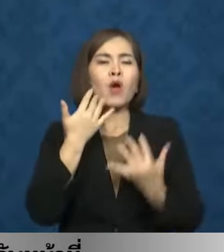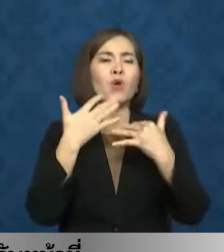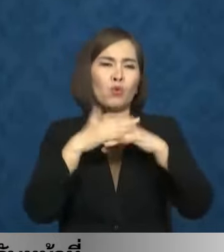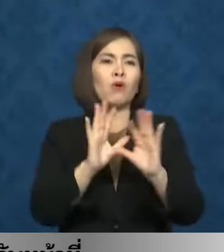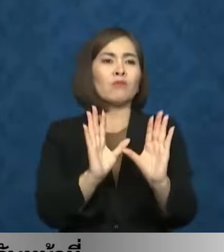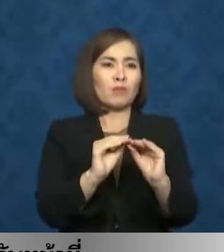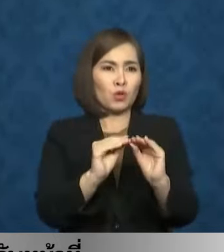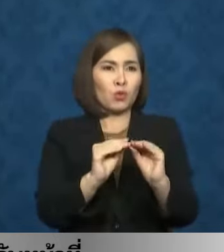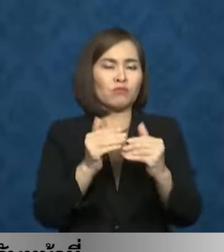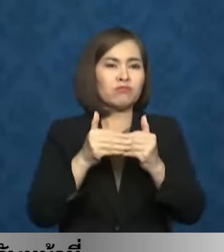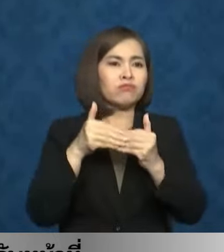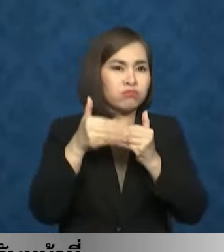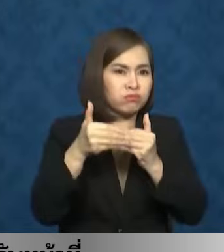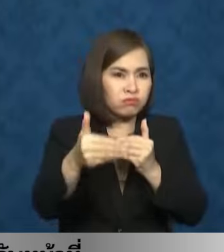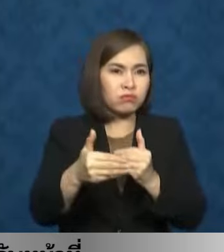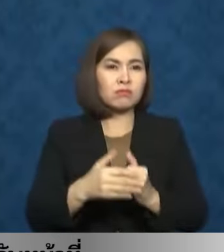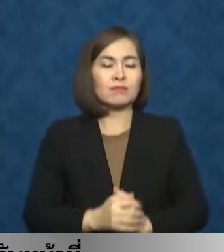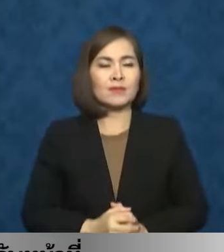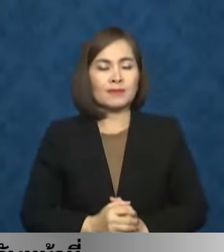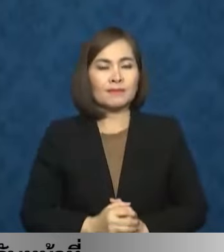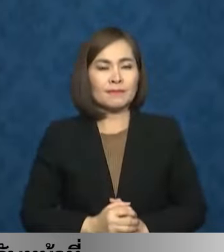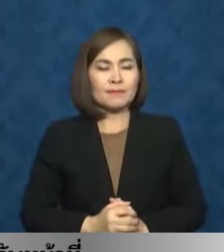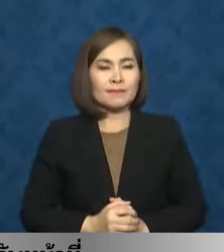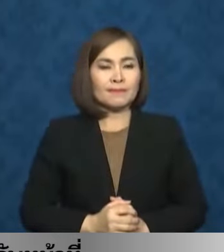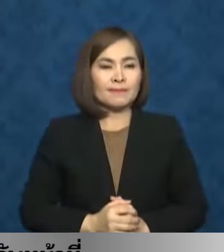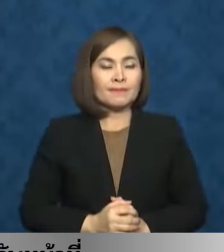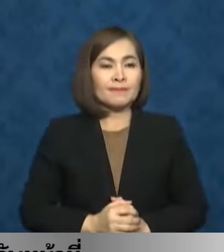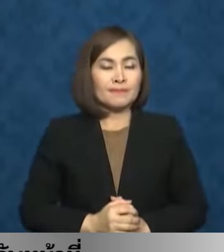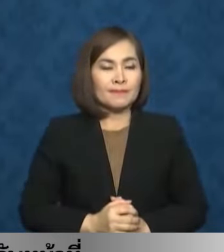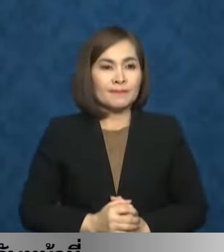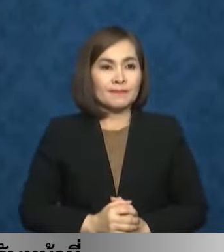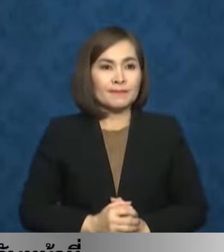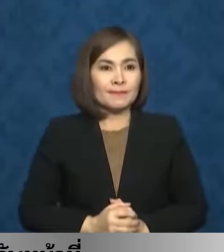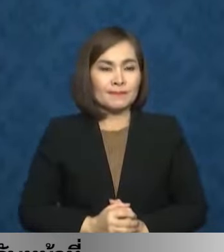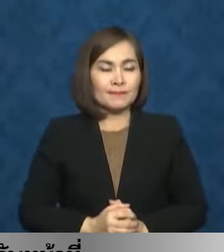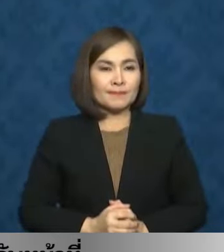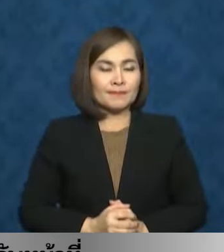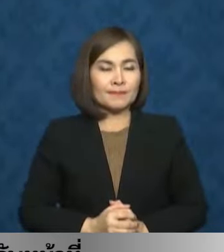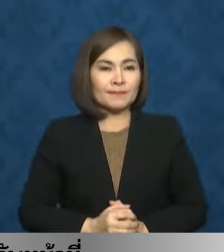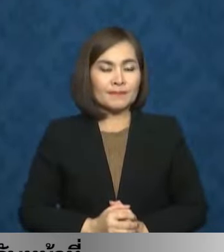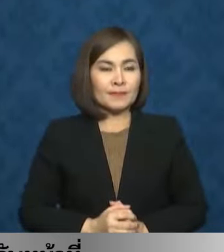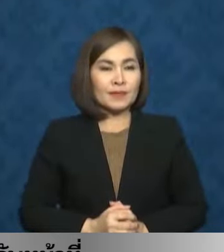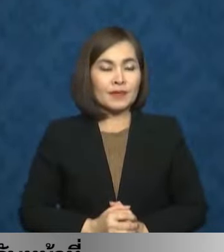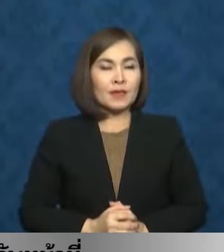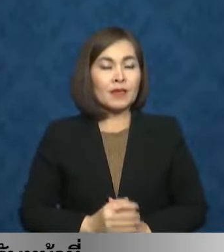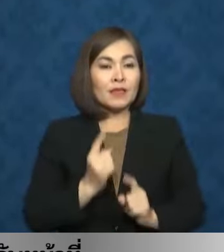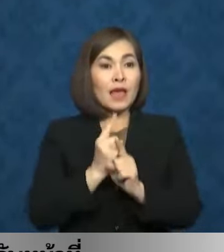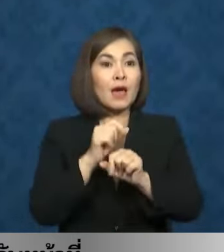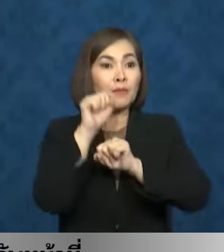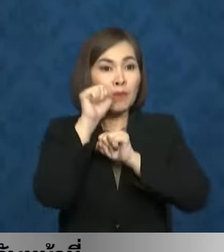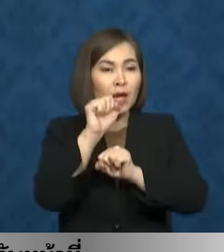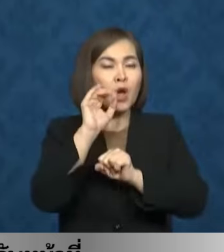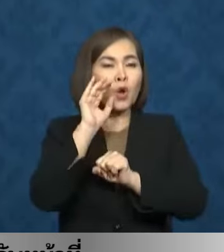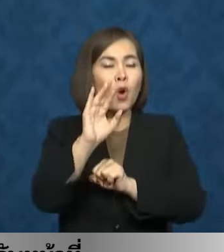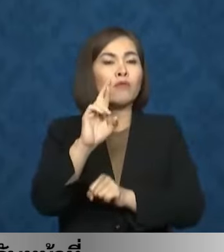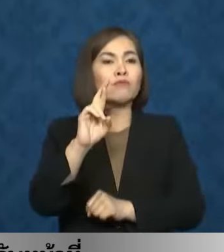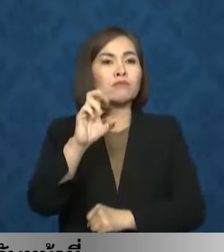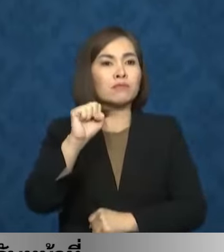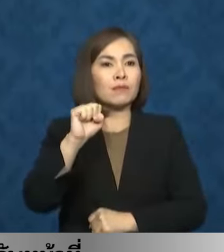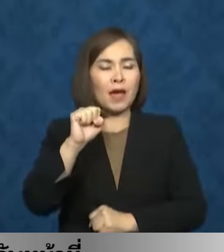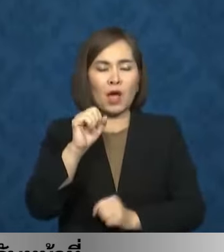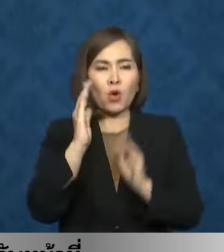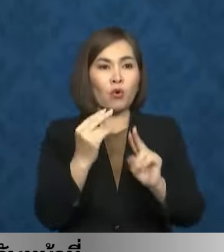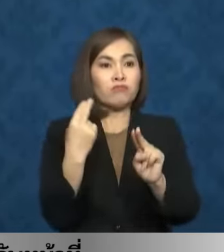ราหลังจากนี้เป็นต้นไปเลยนะครับครับขออนุญาตนะครับรับทราบประกาศสภาผู้แทนราษฎรเรื่องให้ผู้มีสิทธิ์